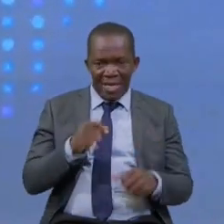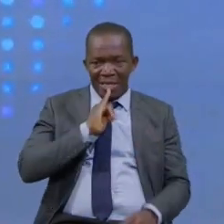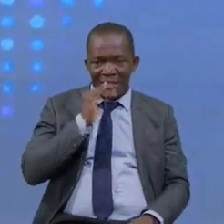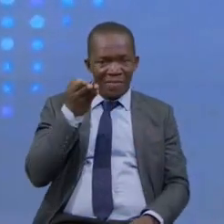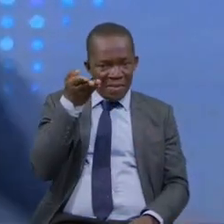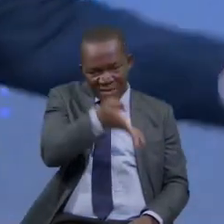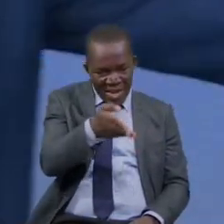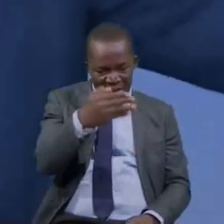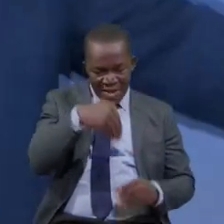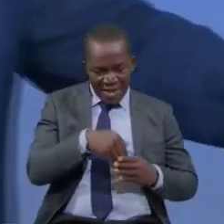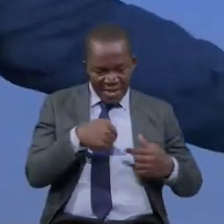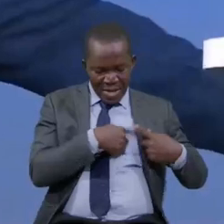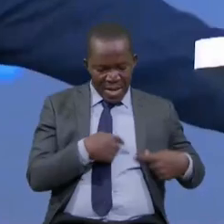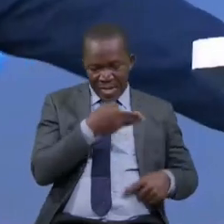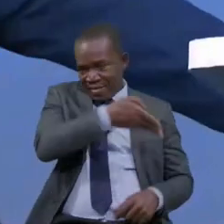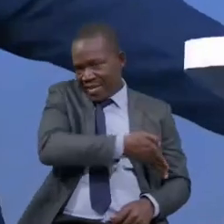emmagasinée.